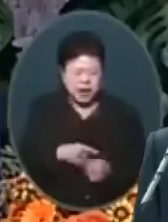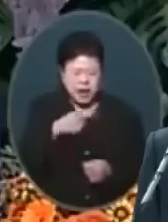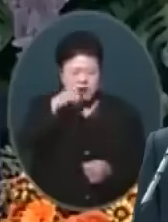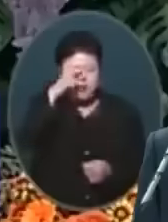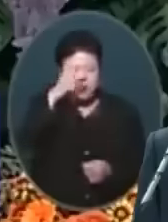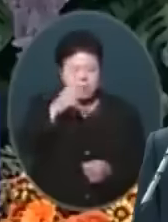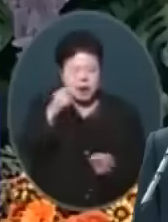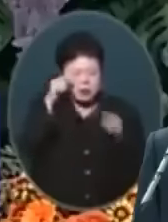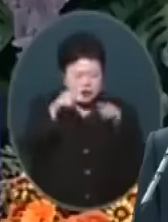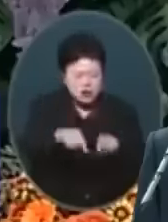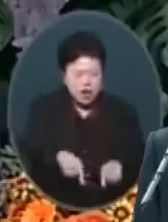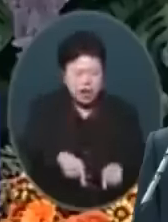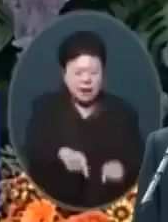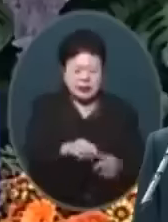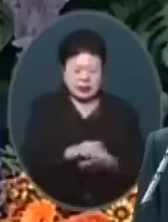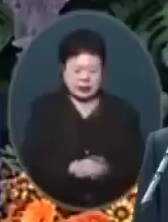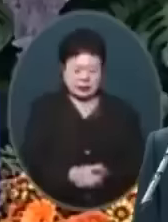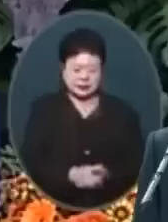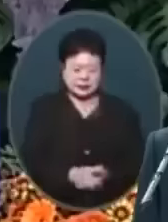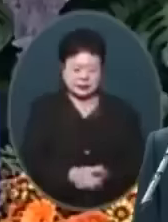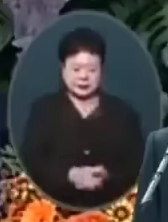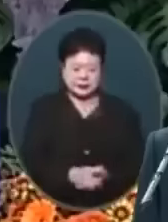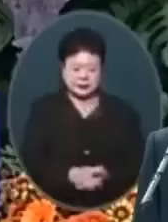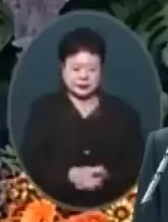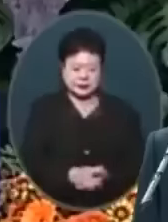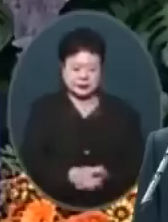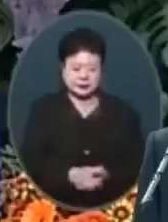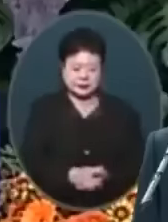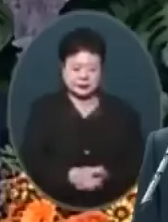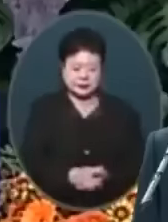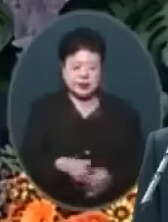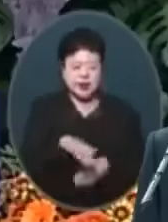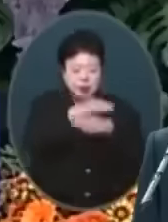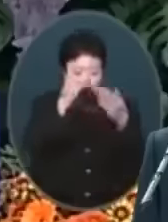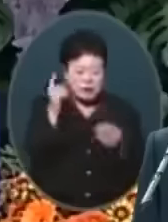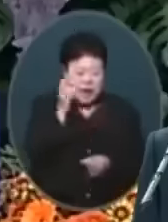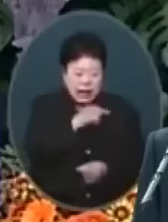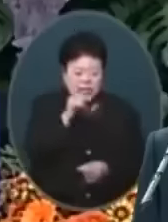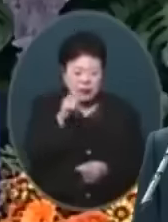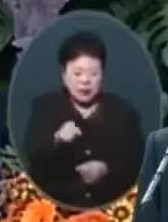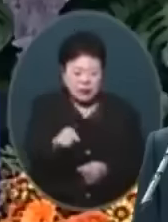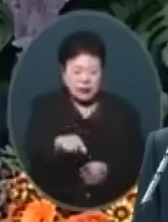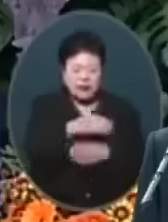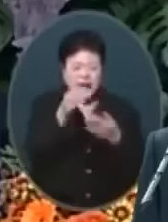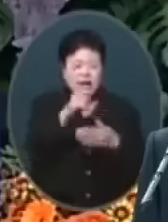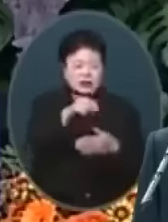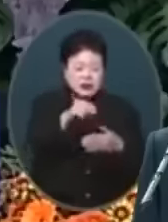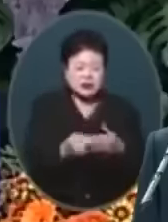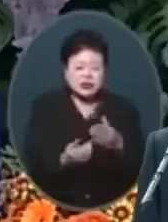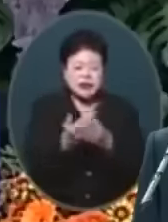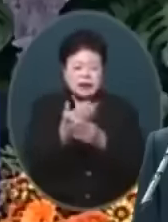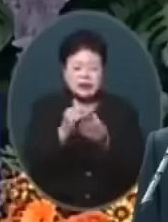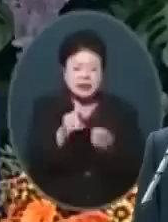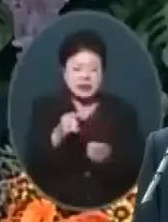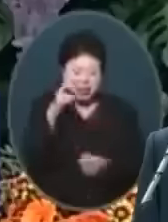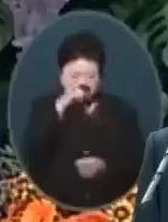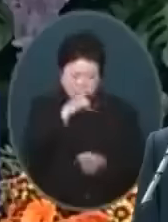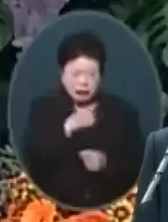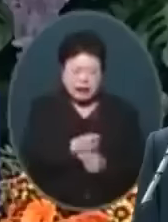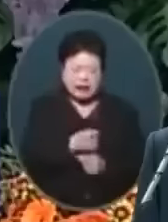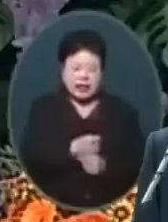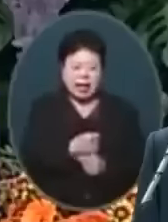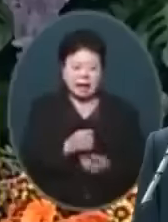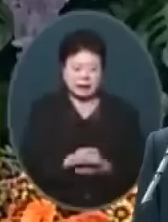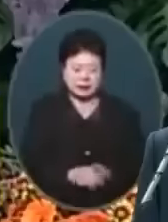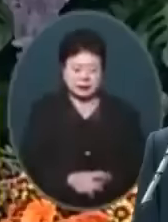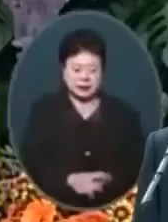질투와 비방, 교만과 우매함이 이 모든 악한 것이 다 속에서 나와서 사람을 더럽게 하느니라.